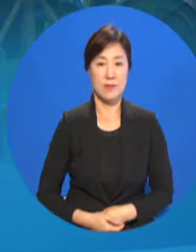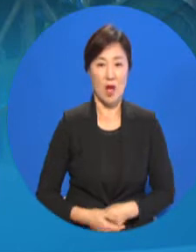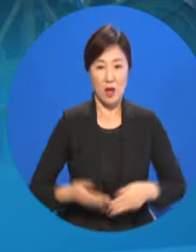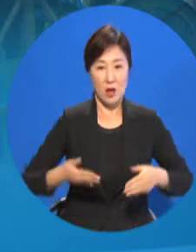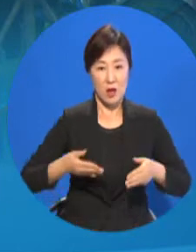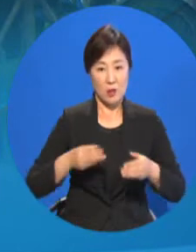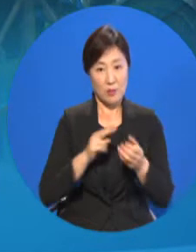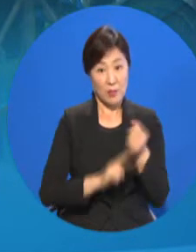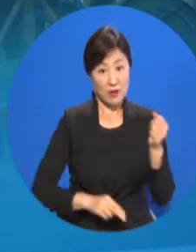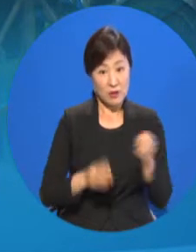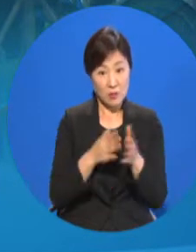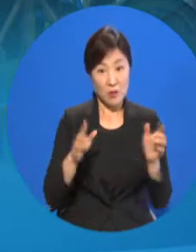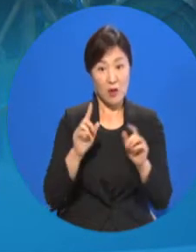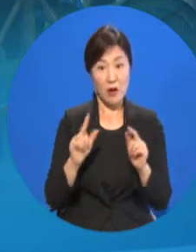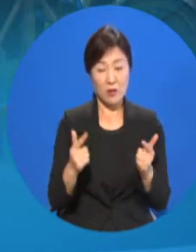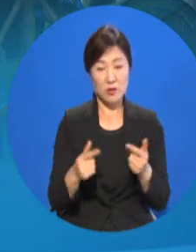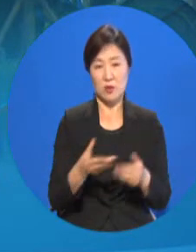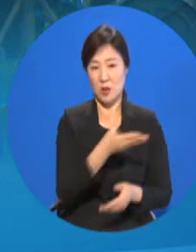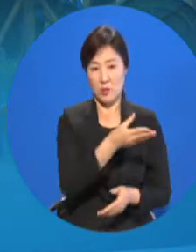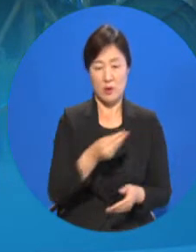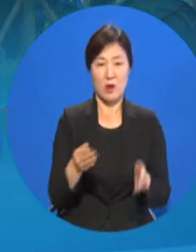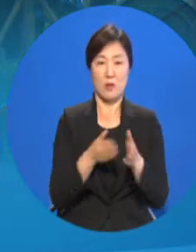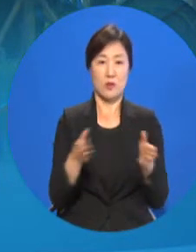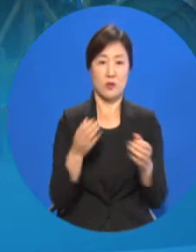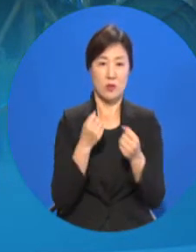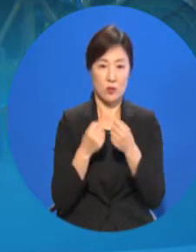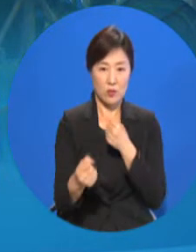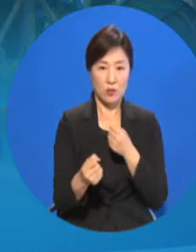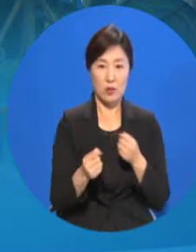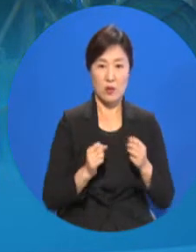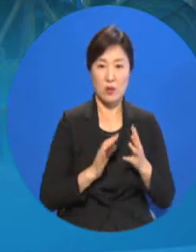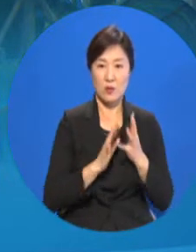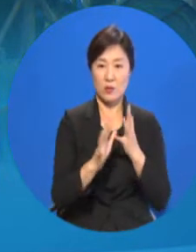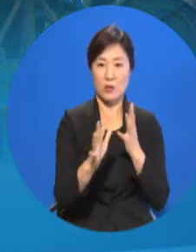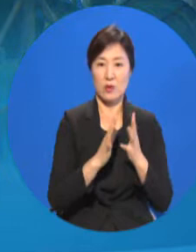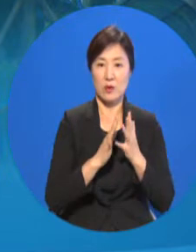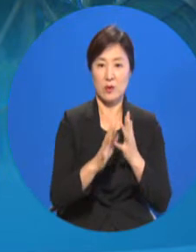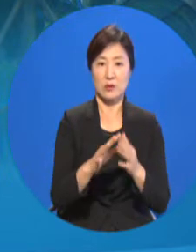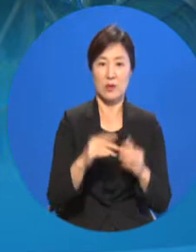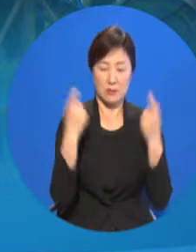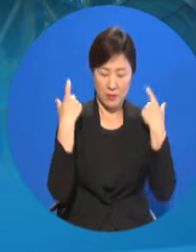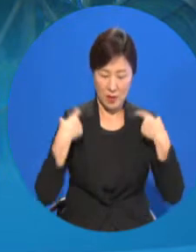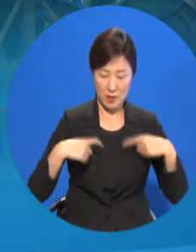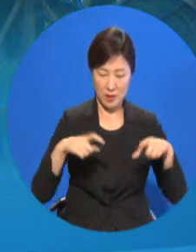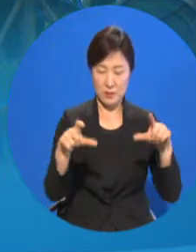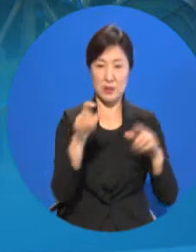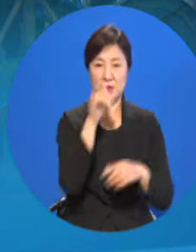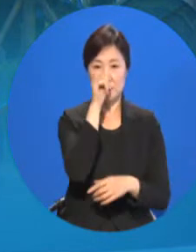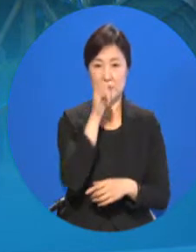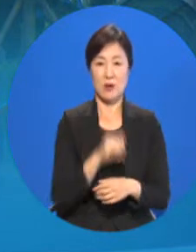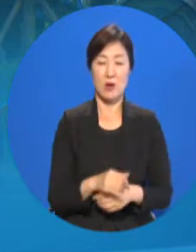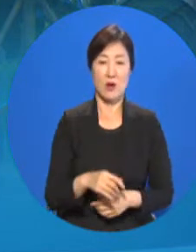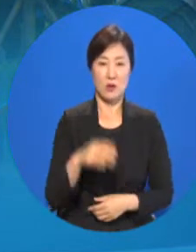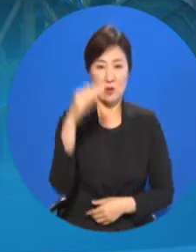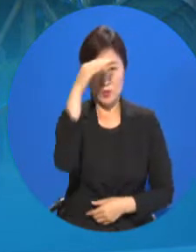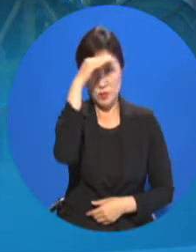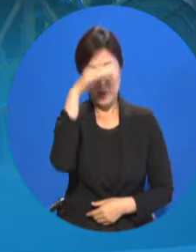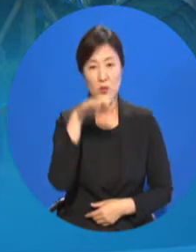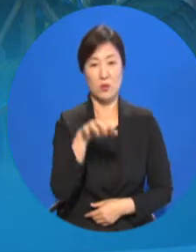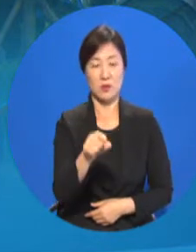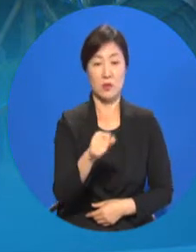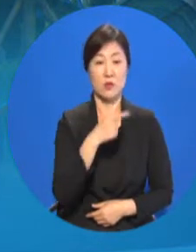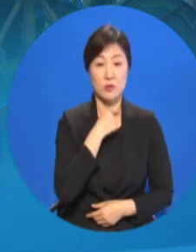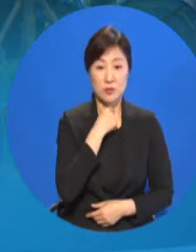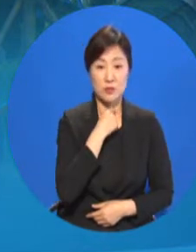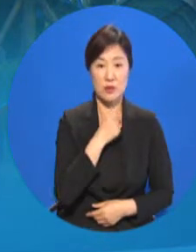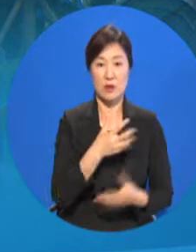분양아파트도 아닌 임대아파트 계약을 위해 수백 명의 인파가 줄지어 밤을 새웠습니다. 더 좋은 전망과 위치를 가진